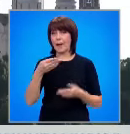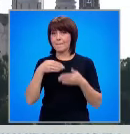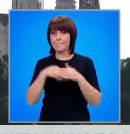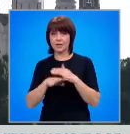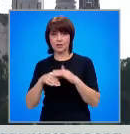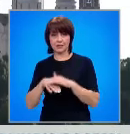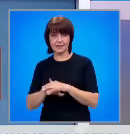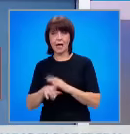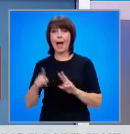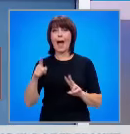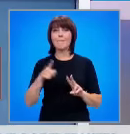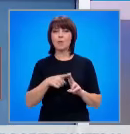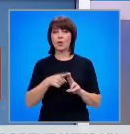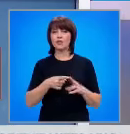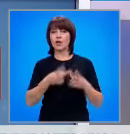Москва.